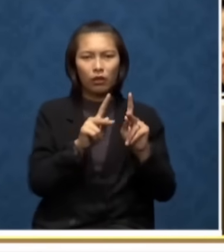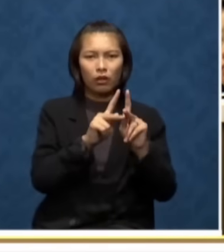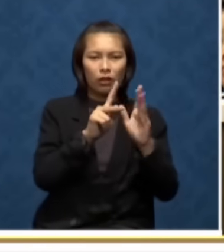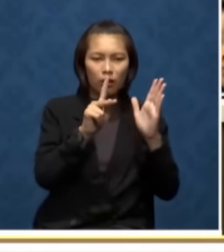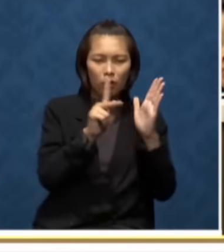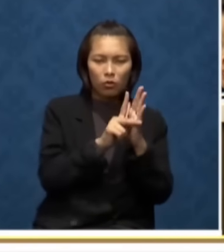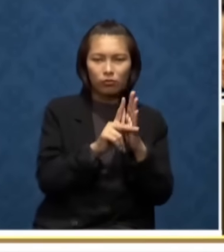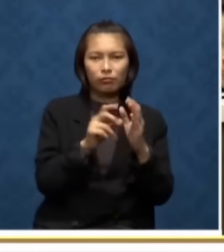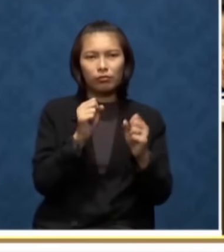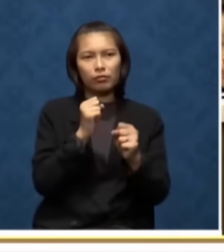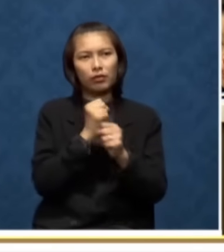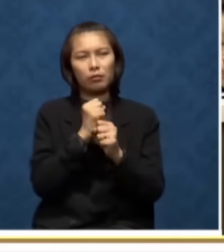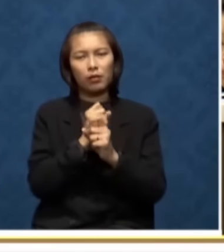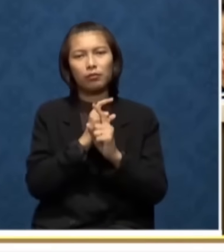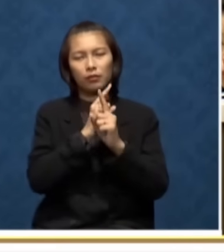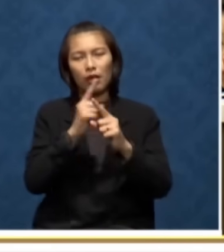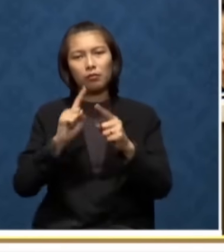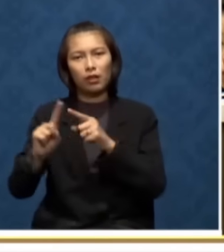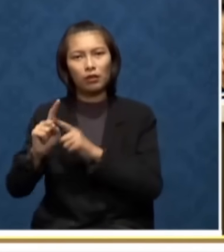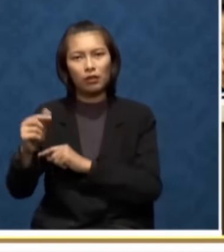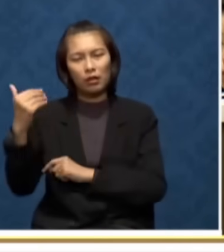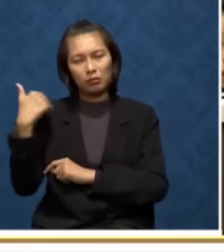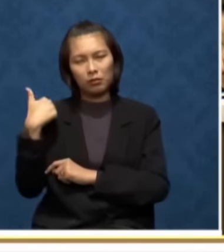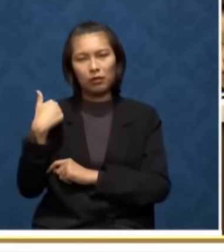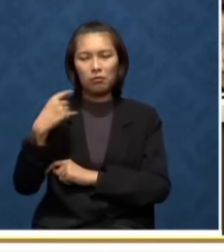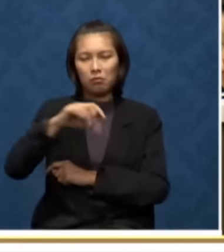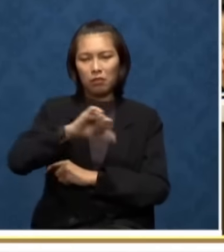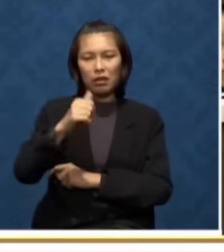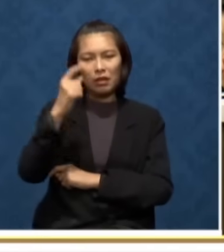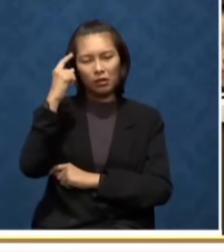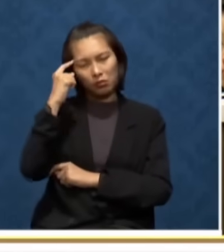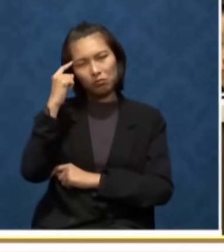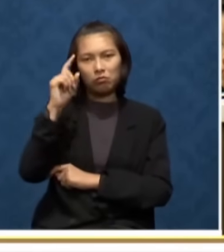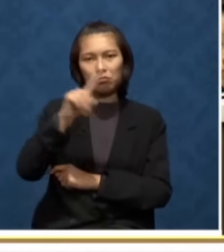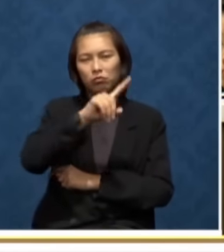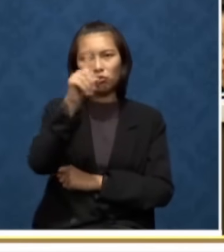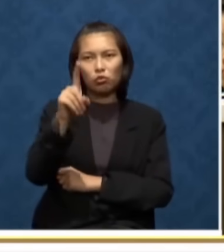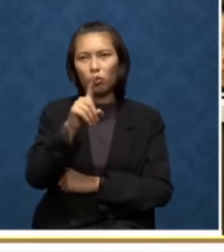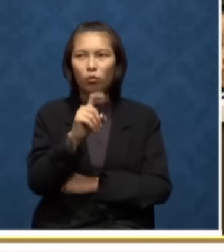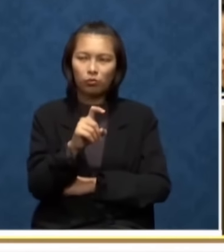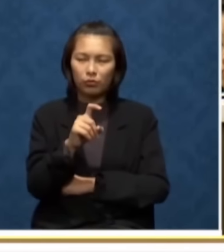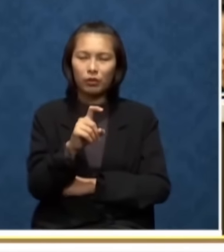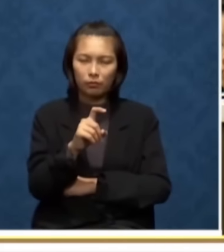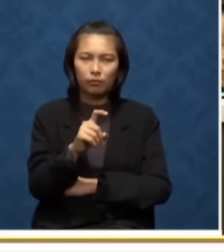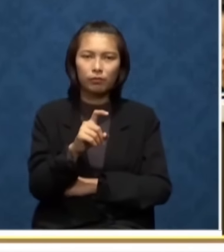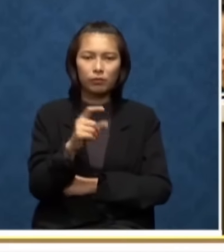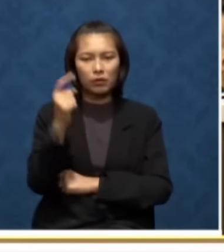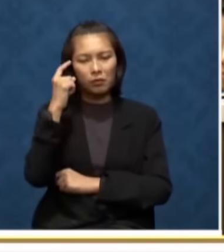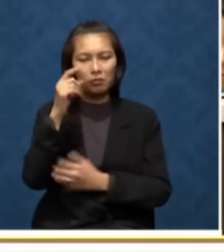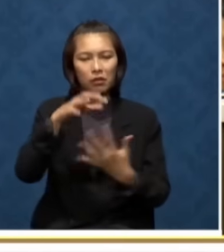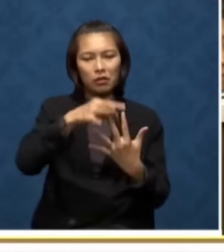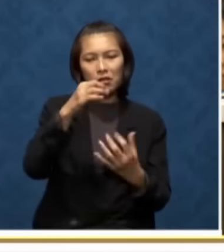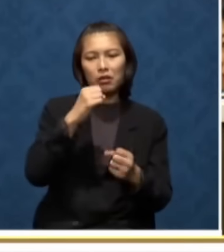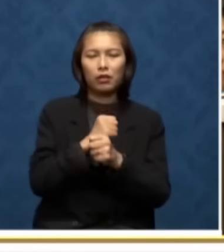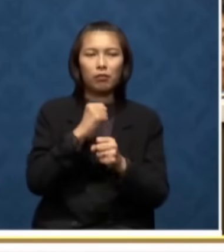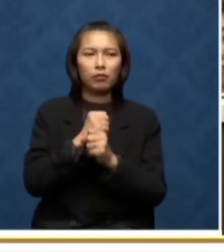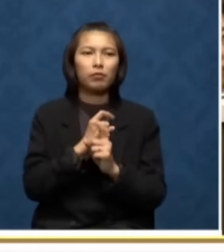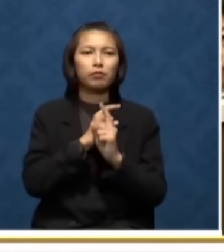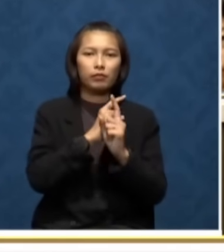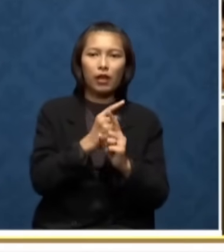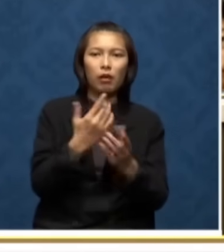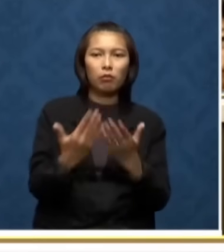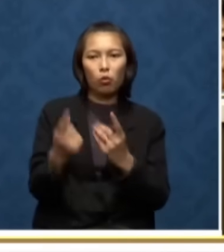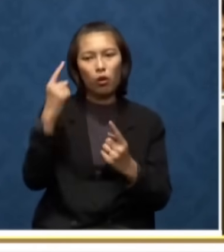แต่ยังถูกตั้งข้อสงสัยว่ามีการเลือกปฏิบัติกับบางโครงการบางคนแนวคิดบางแบบหรือไม่